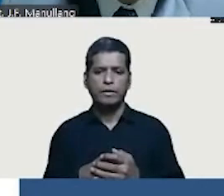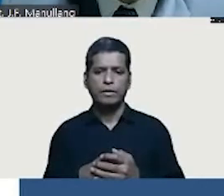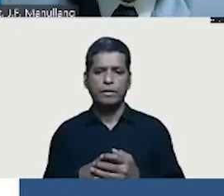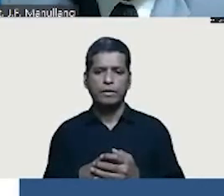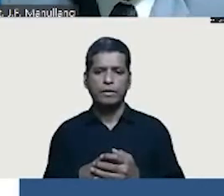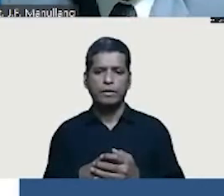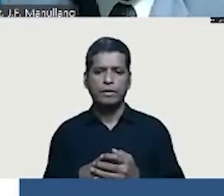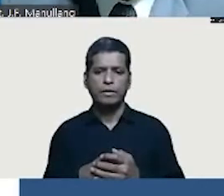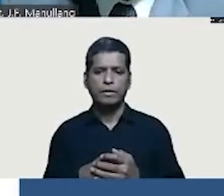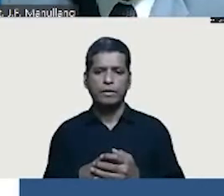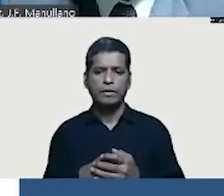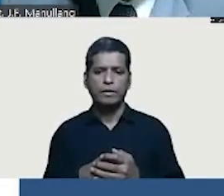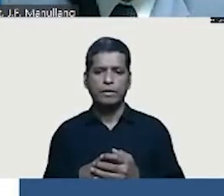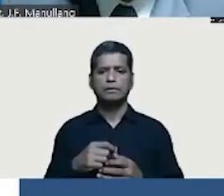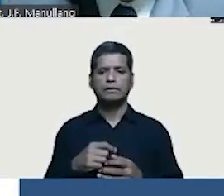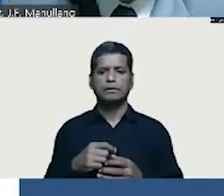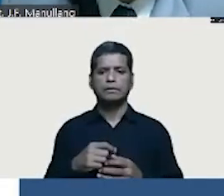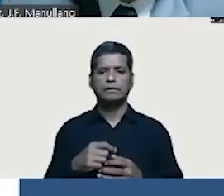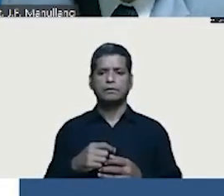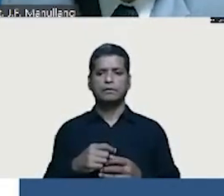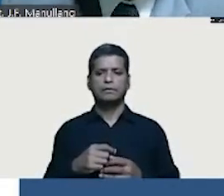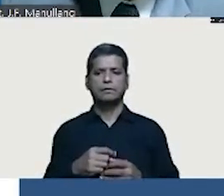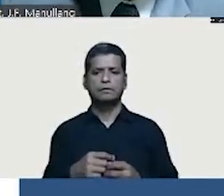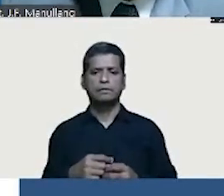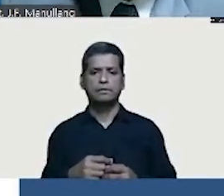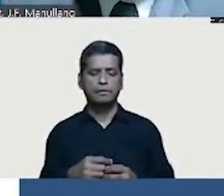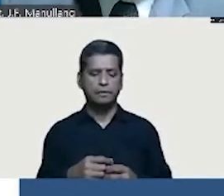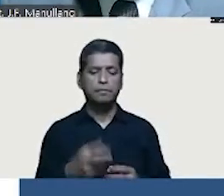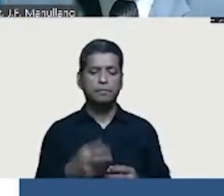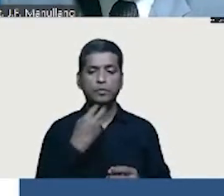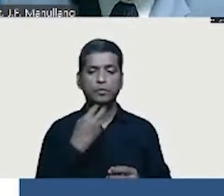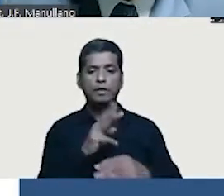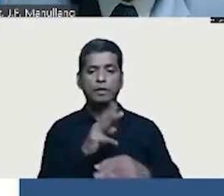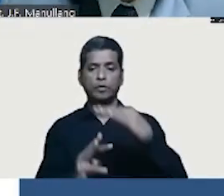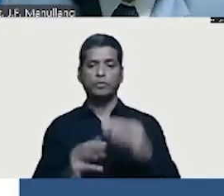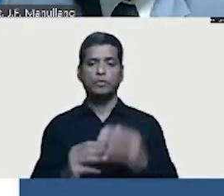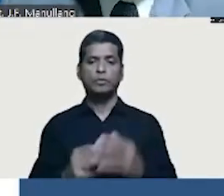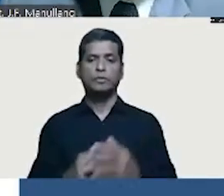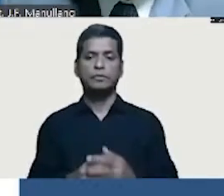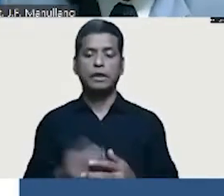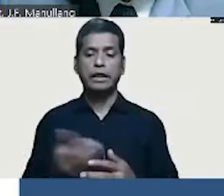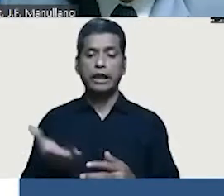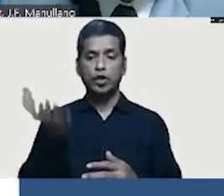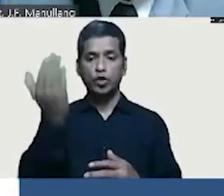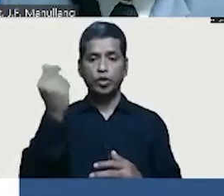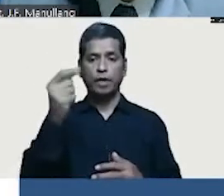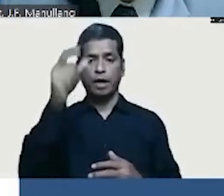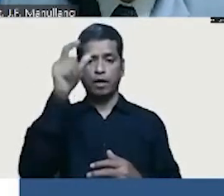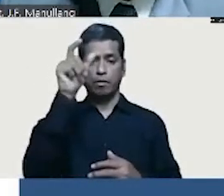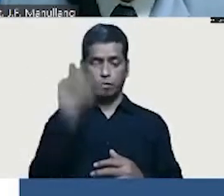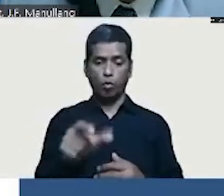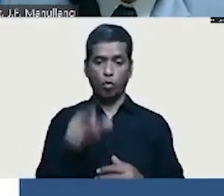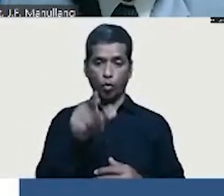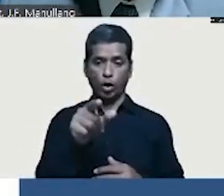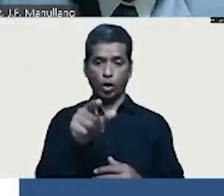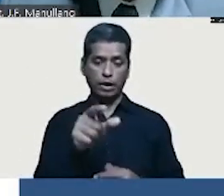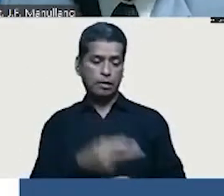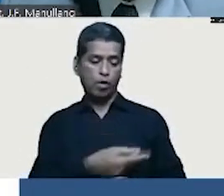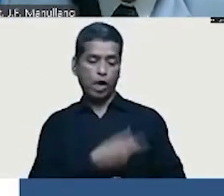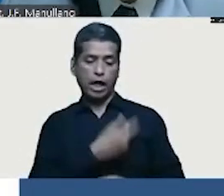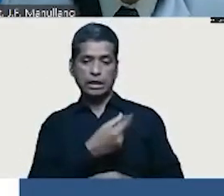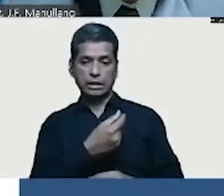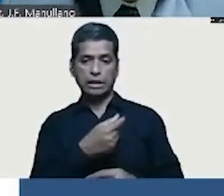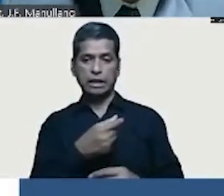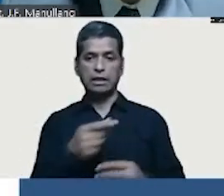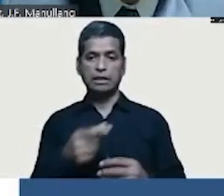Apa yang dimaksud maksud dengan buah di sini Buah inilah kehidupannya kerohaniannya perbuatannya sikapnya keputusannya